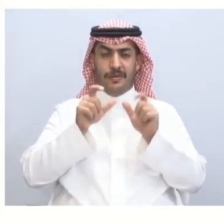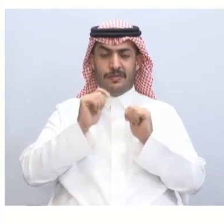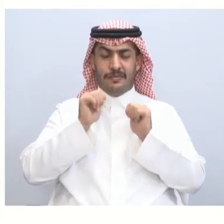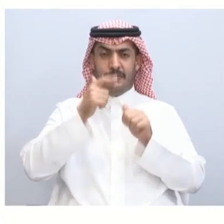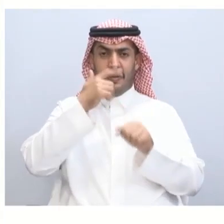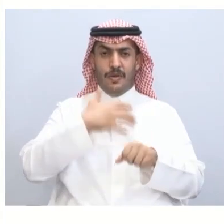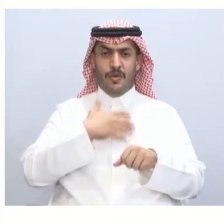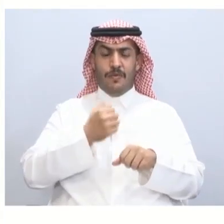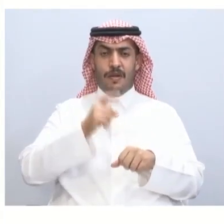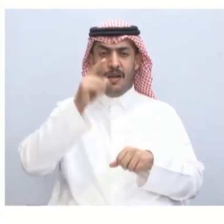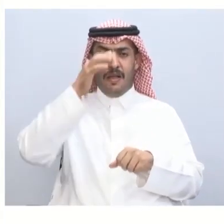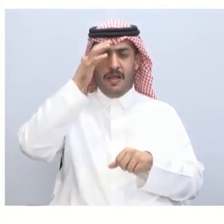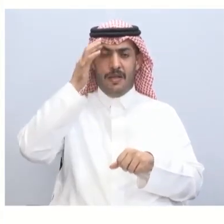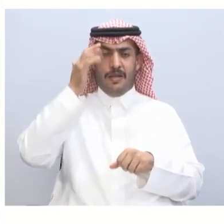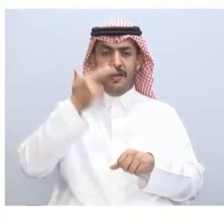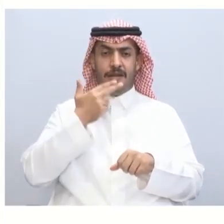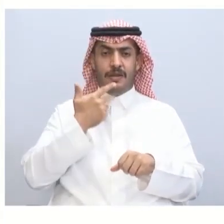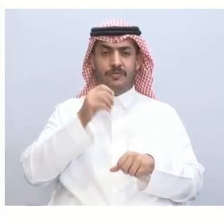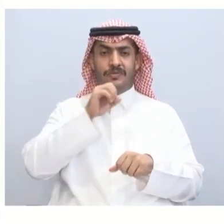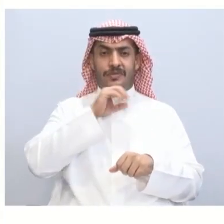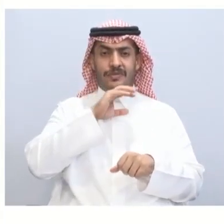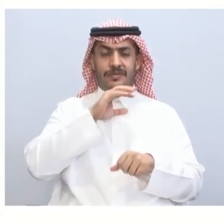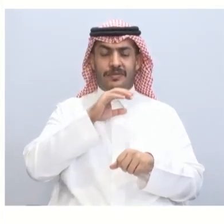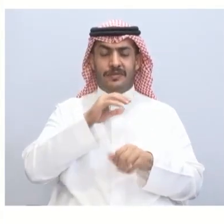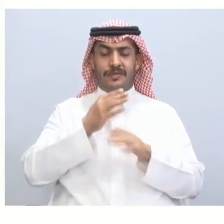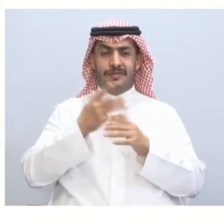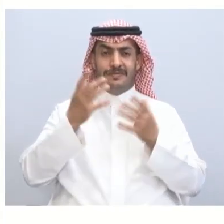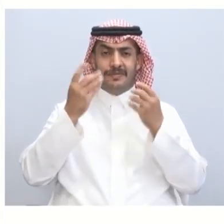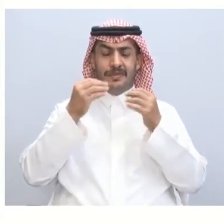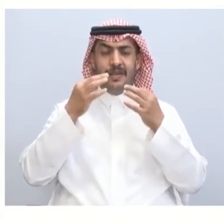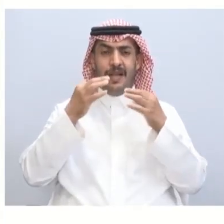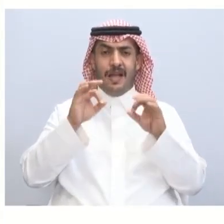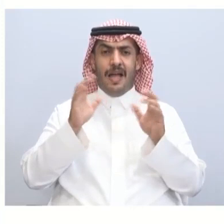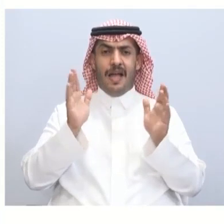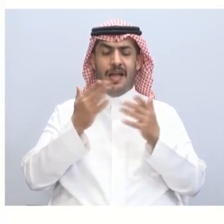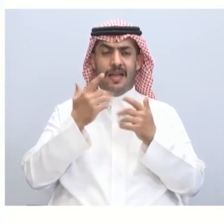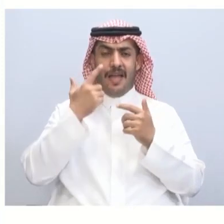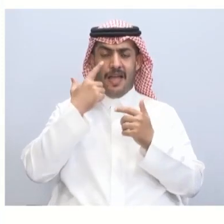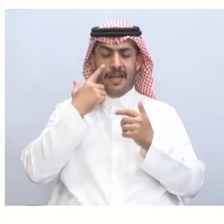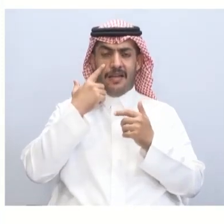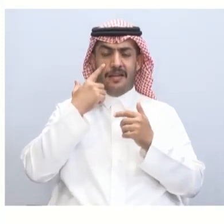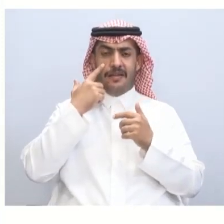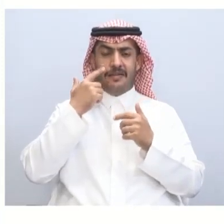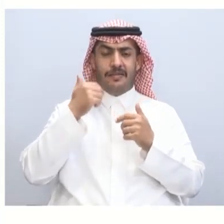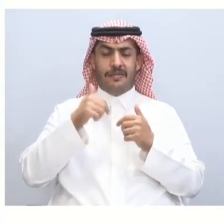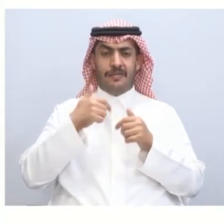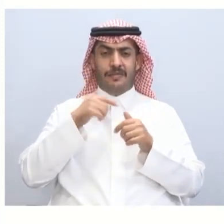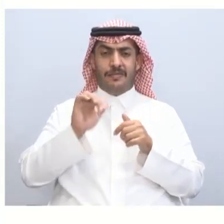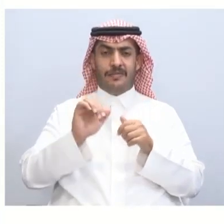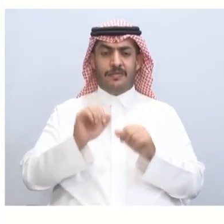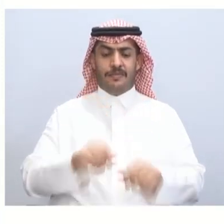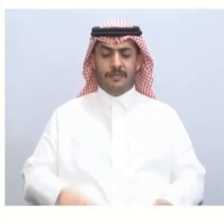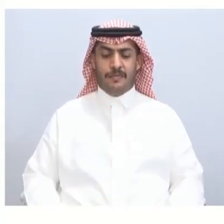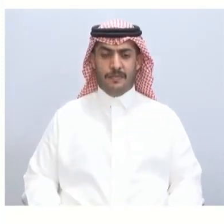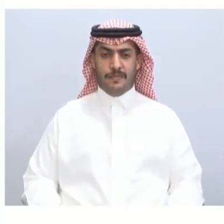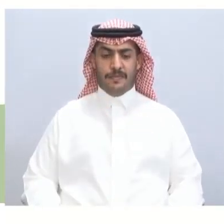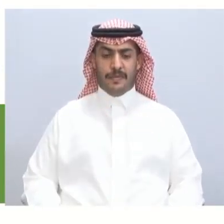نؤمن بالقدر خيره وشره ونتعلم من جميع المواقف التي نمر